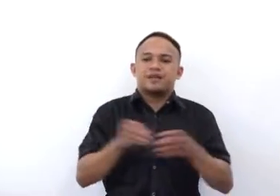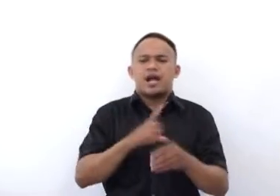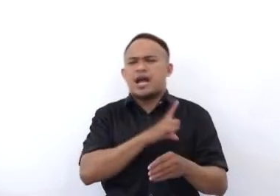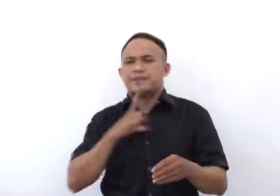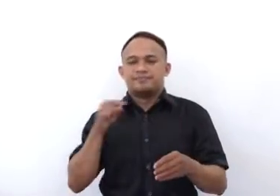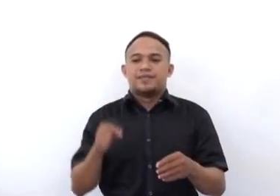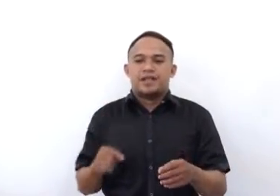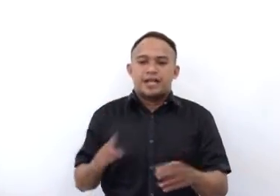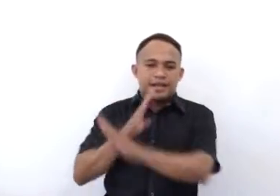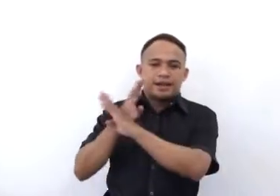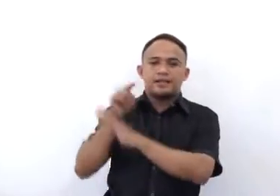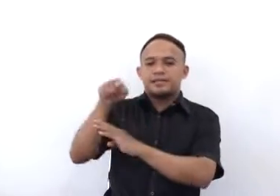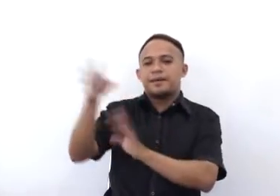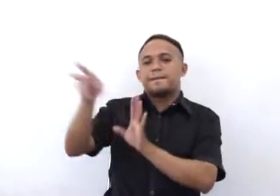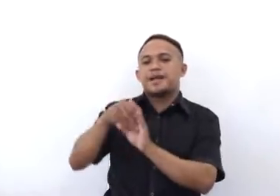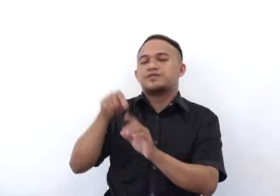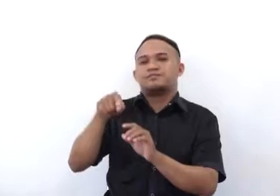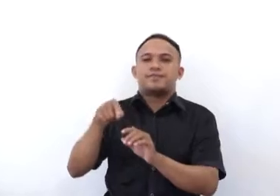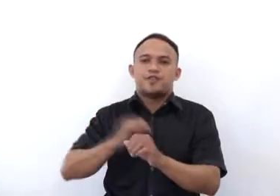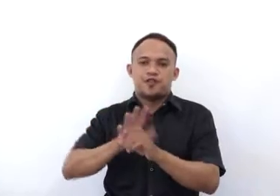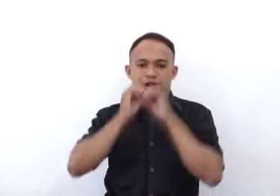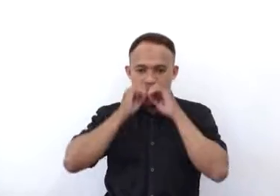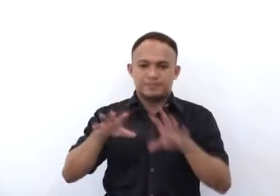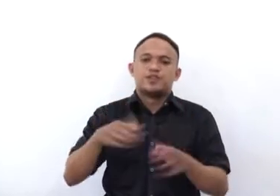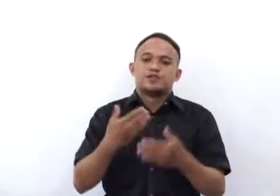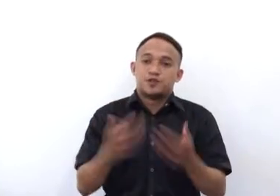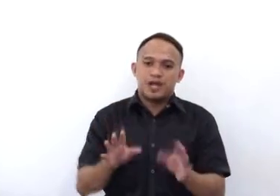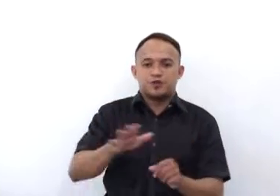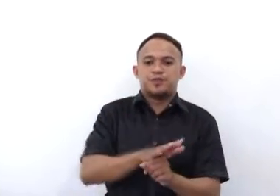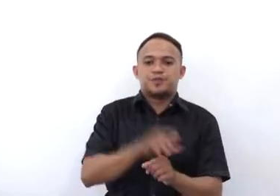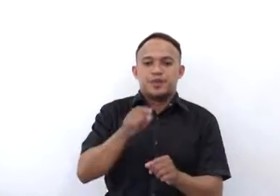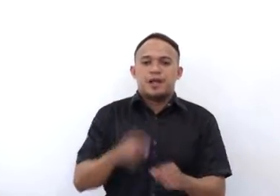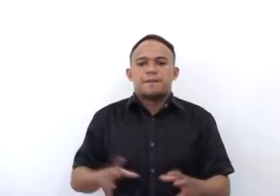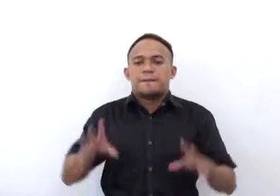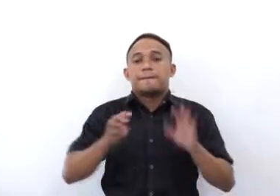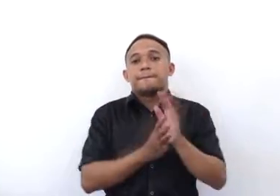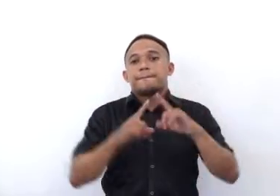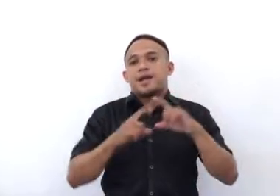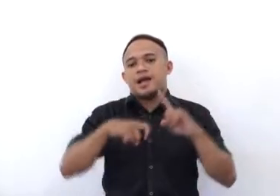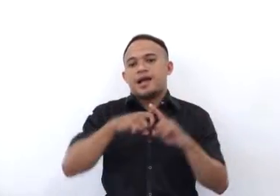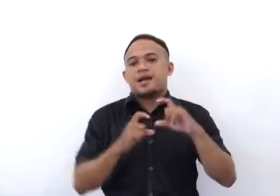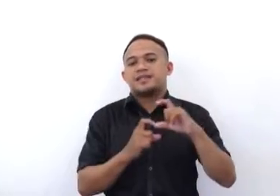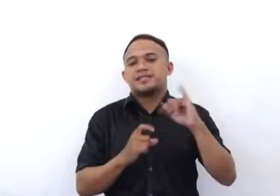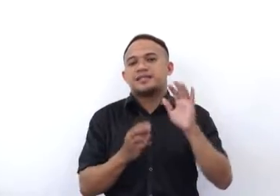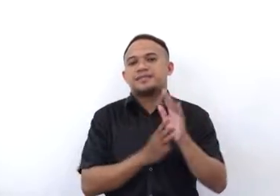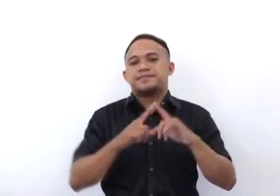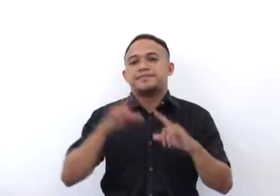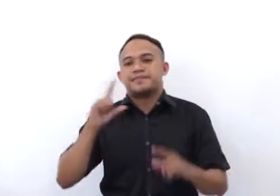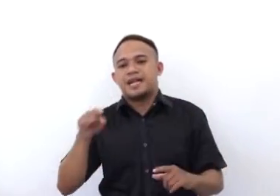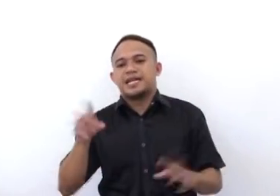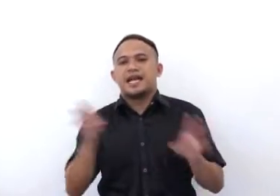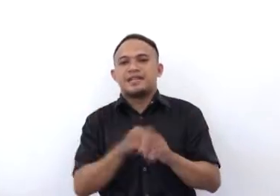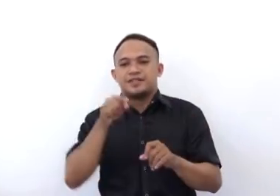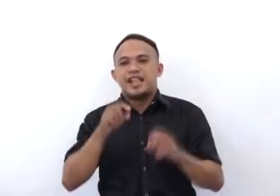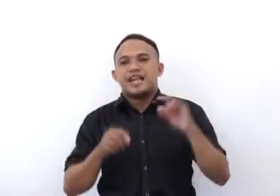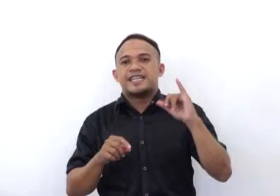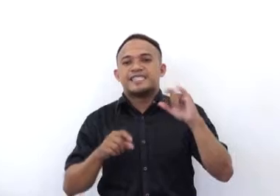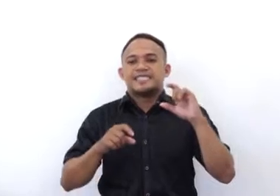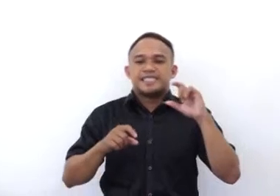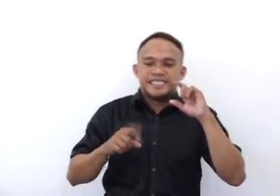suami untuk melayani masyarakat. Kalau mau diwadah, aku diserahkan. Saya menghadir di sana, bawa